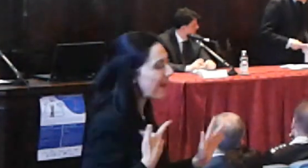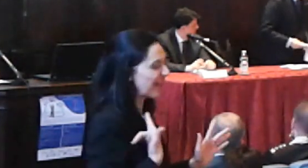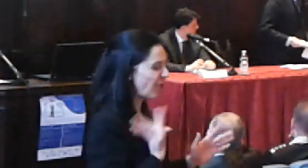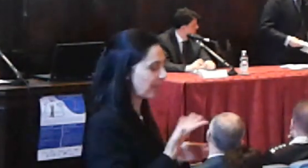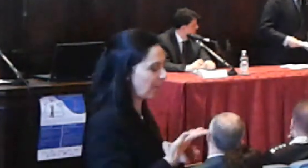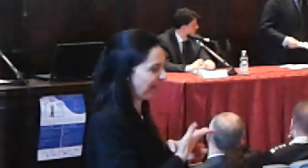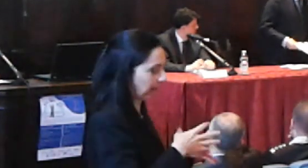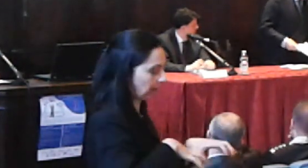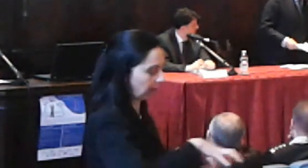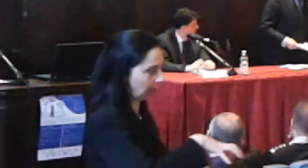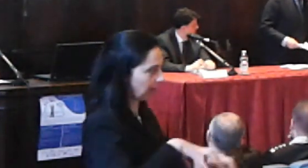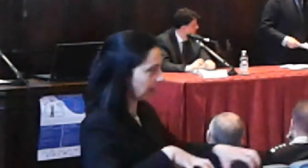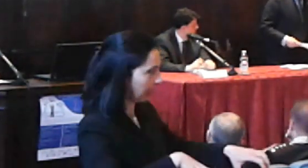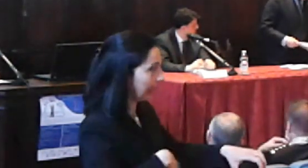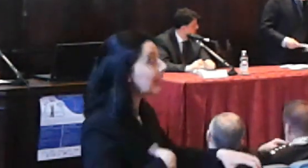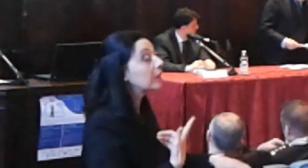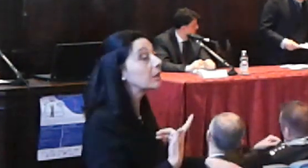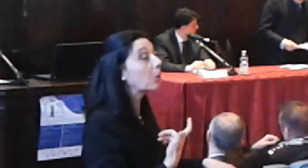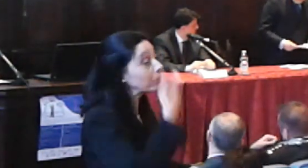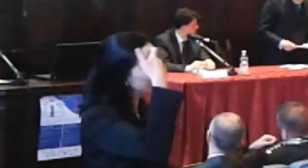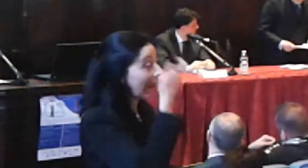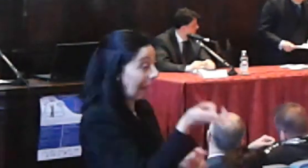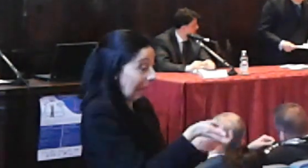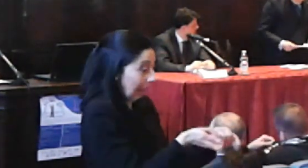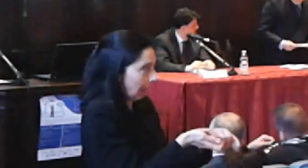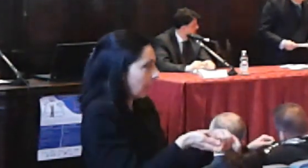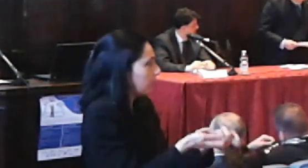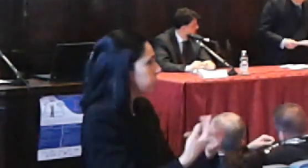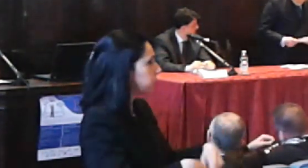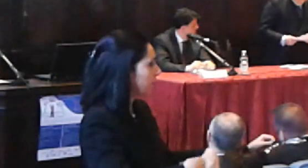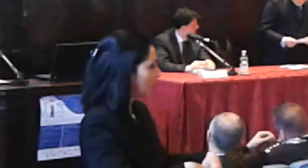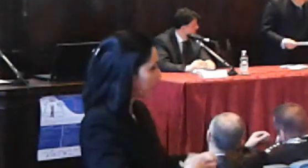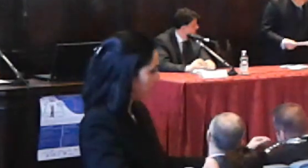spesso ingovernabili i problemi.